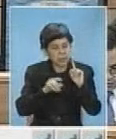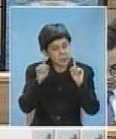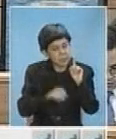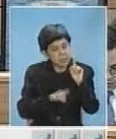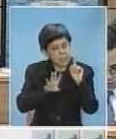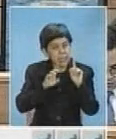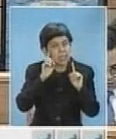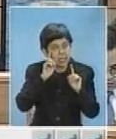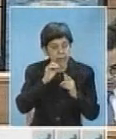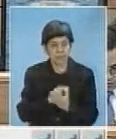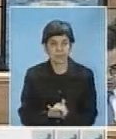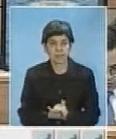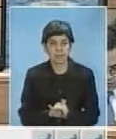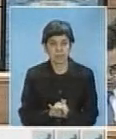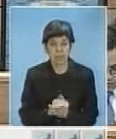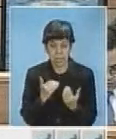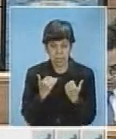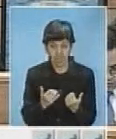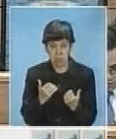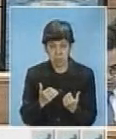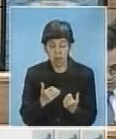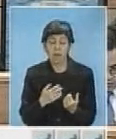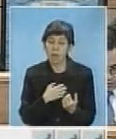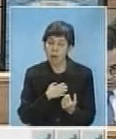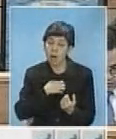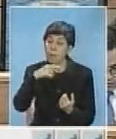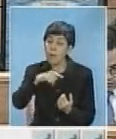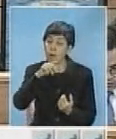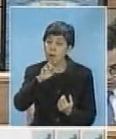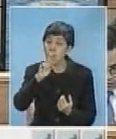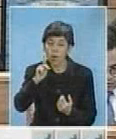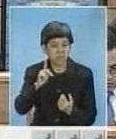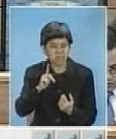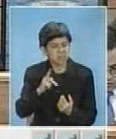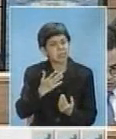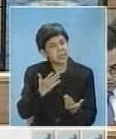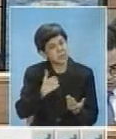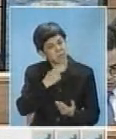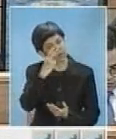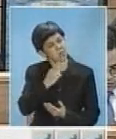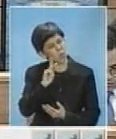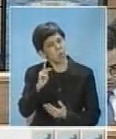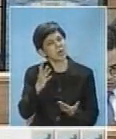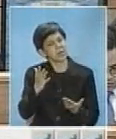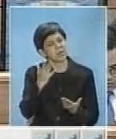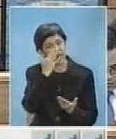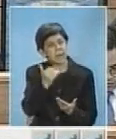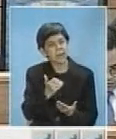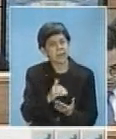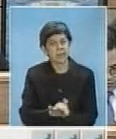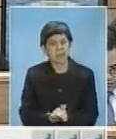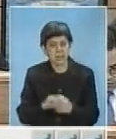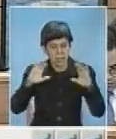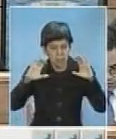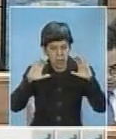ดังนั้นความจำเป็นที่หลีกเลี่ยงไม่ได้ในการที่จะตราพระราชกำหนดนี้จึงไม่มีในสายตาพวกกับผมทำไม